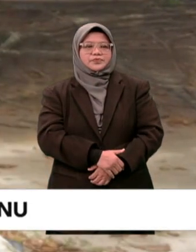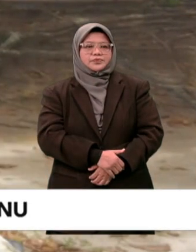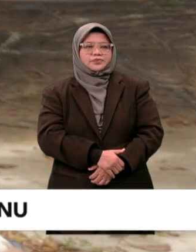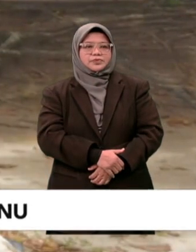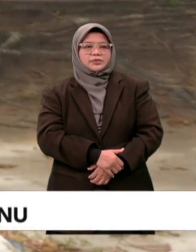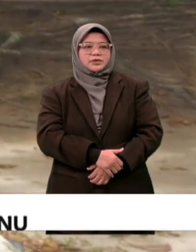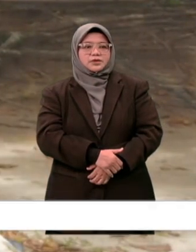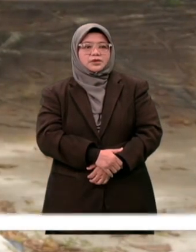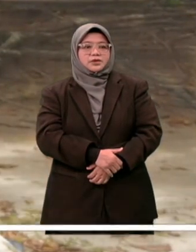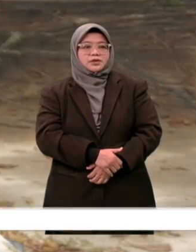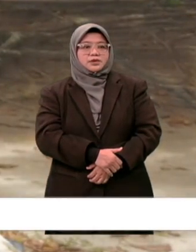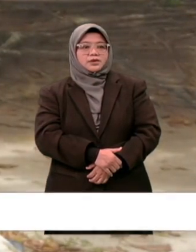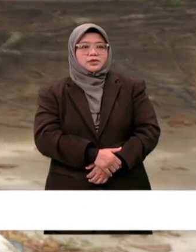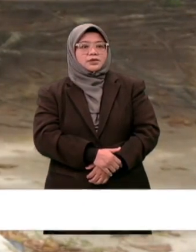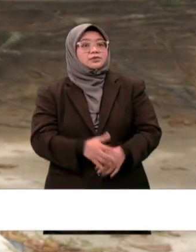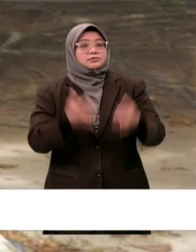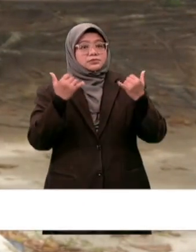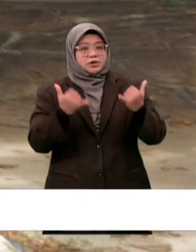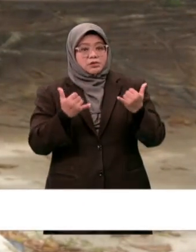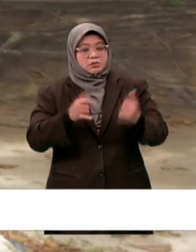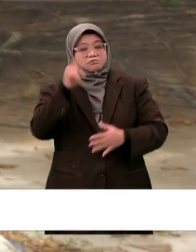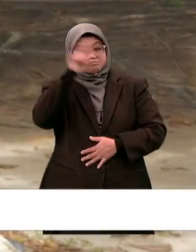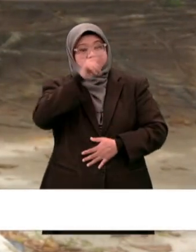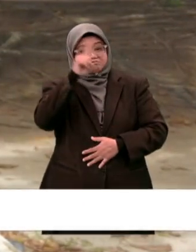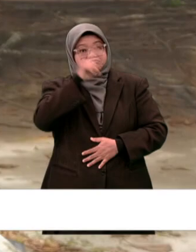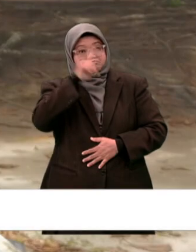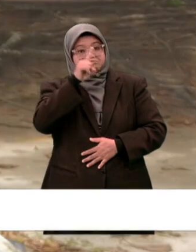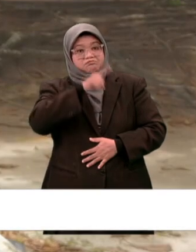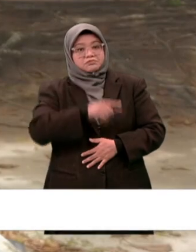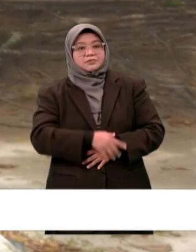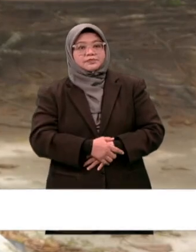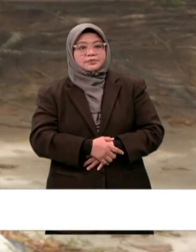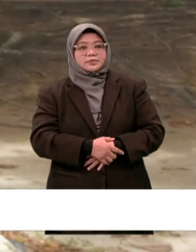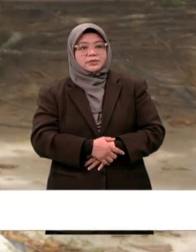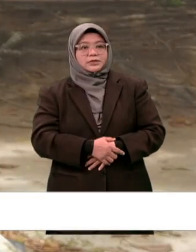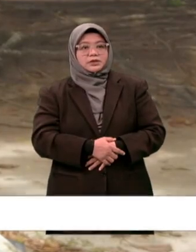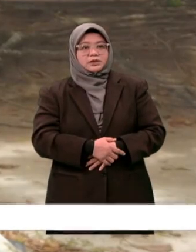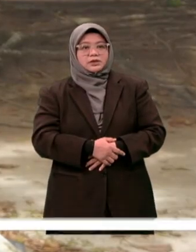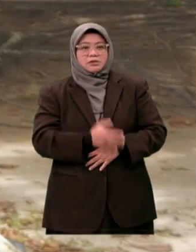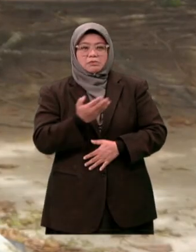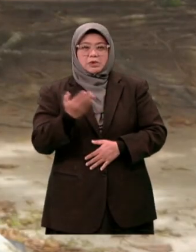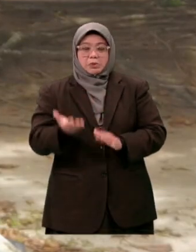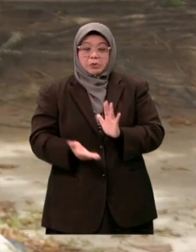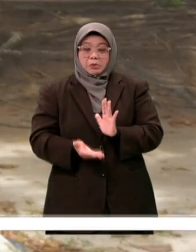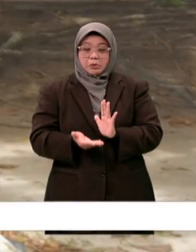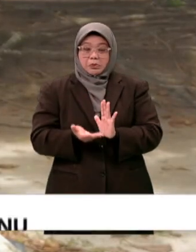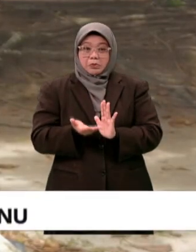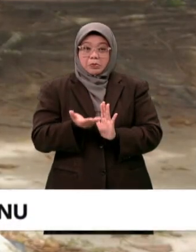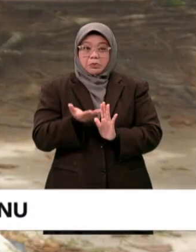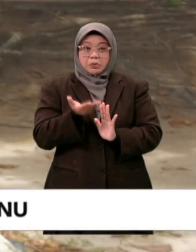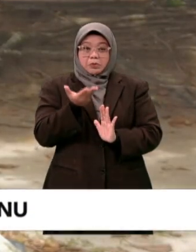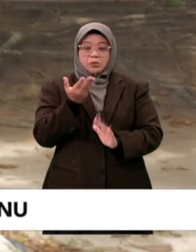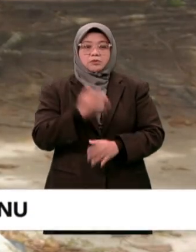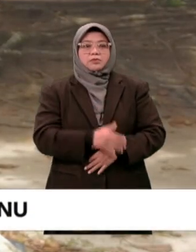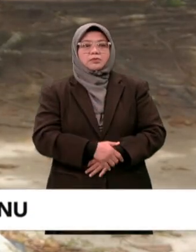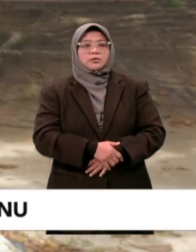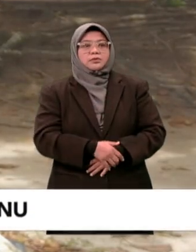memang memang Teguh bagi saya ya ada kenaikan tak menentu semua